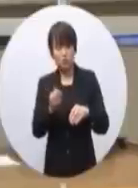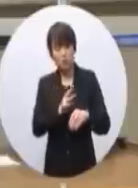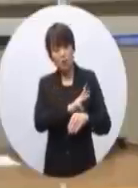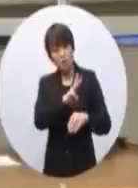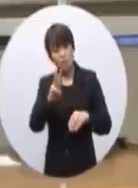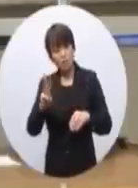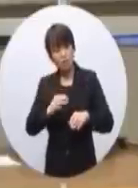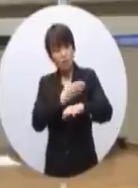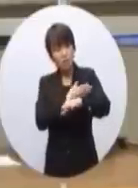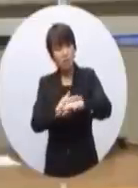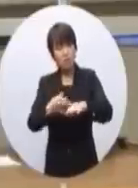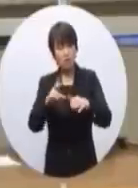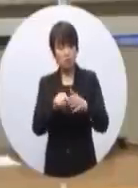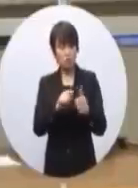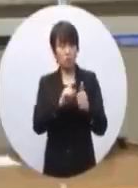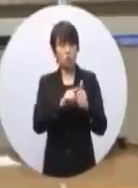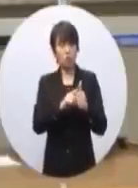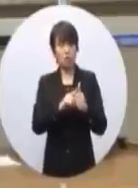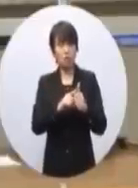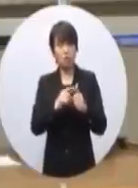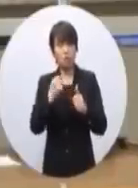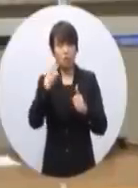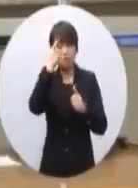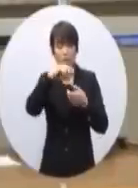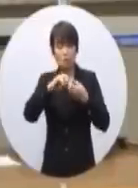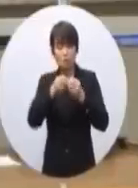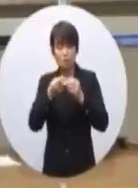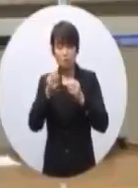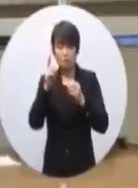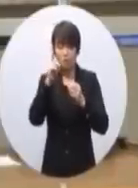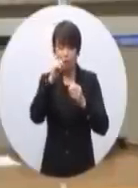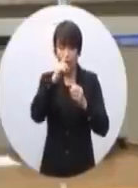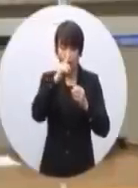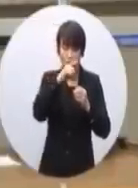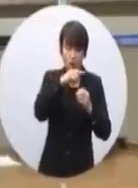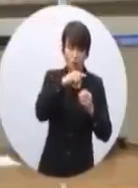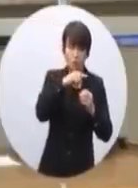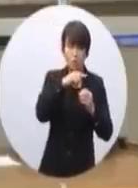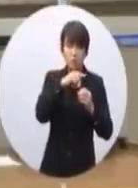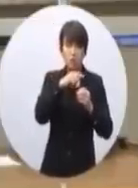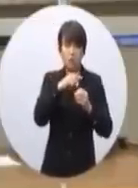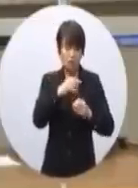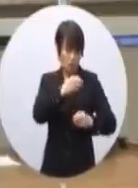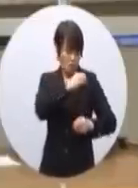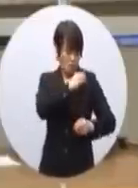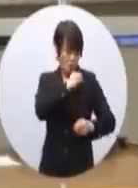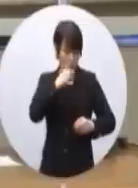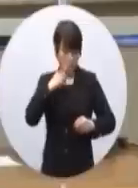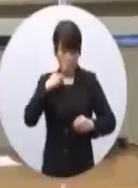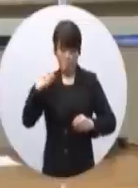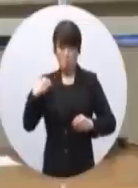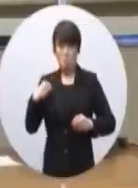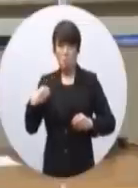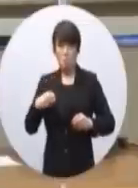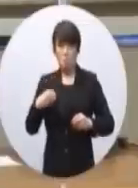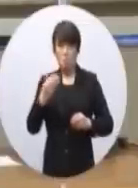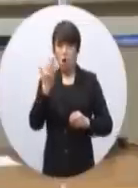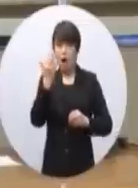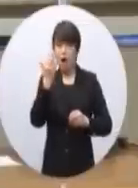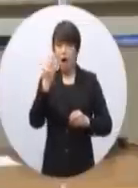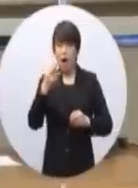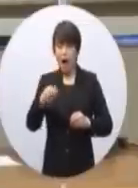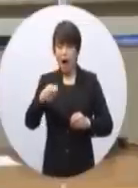ぐらい経つと、そのおじさんがだんだん顔色が悪くなって、こう斑点っていうの出